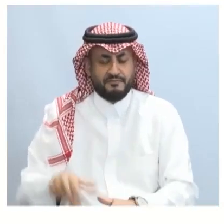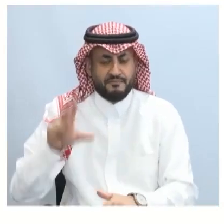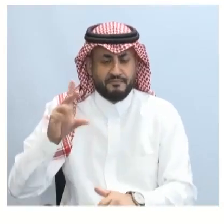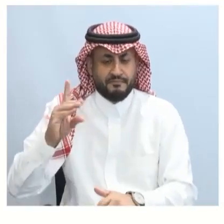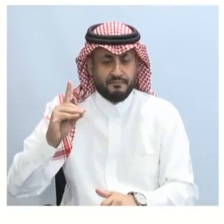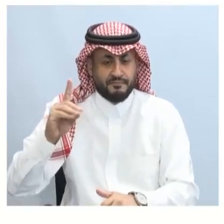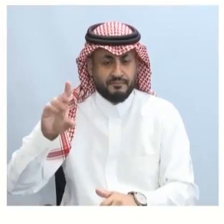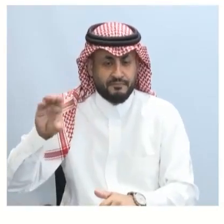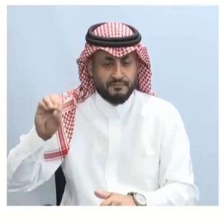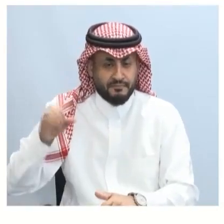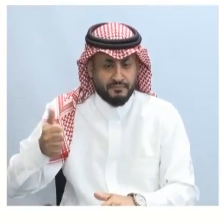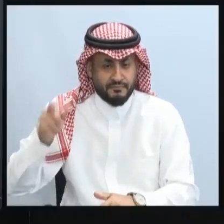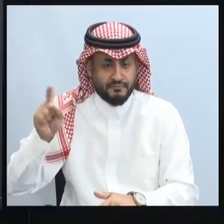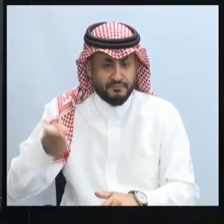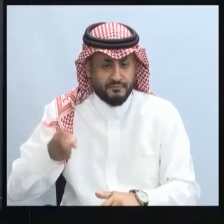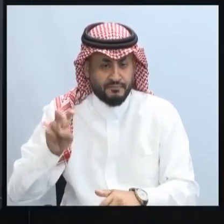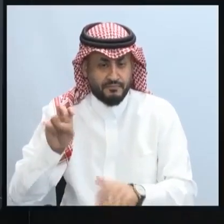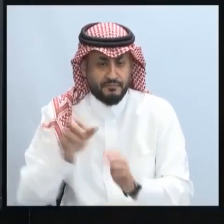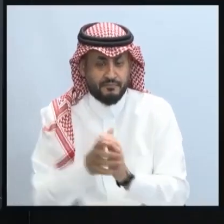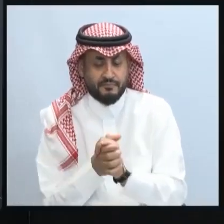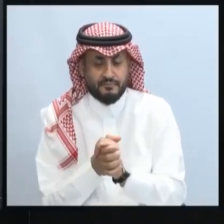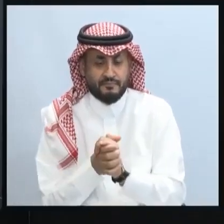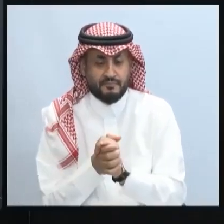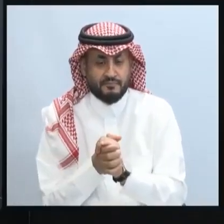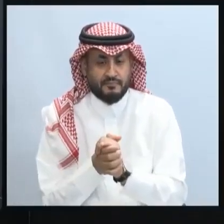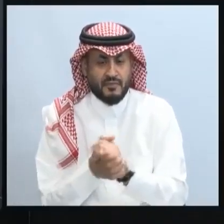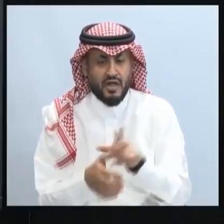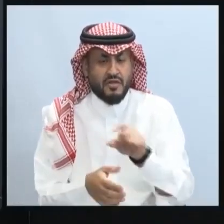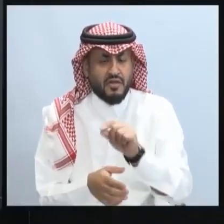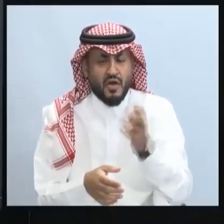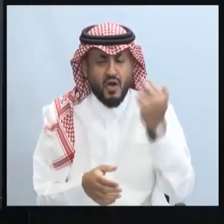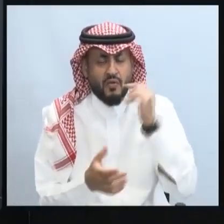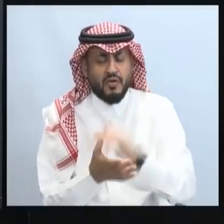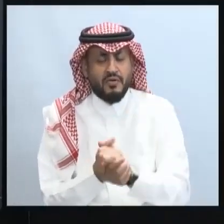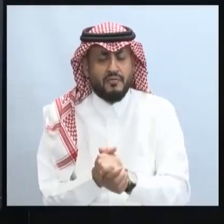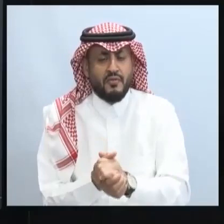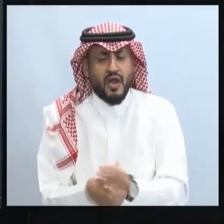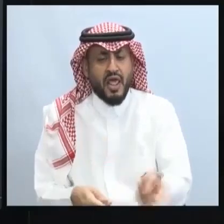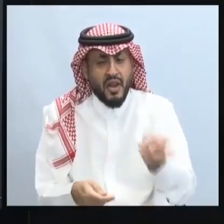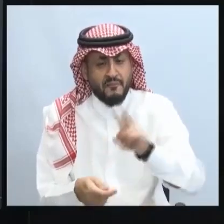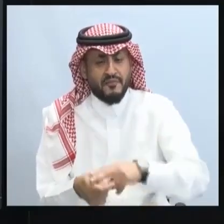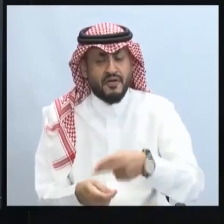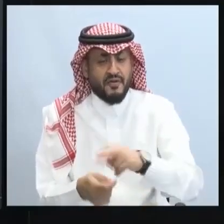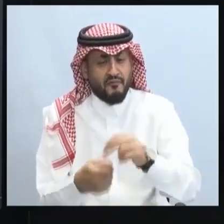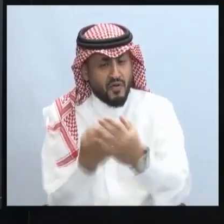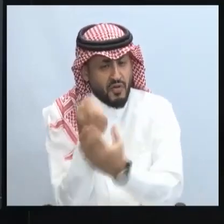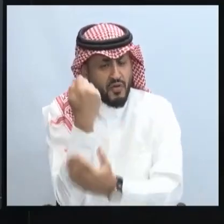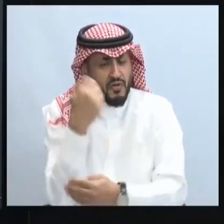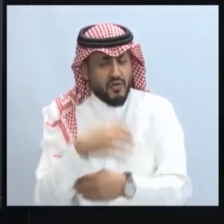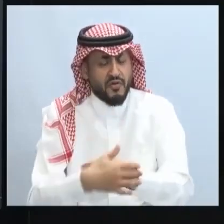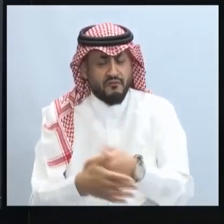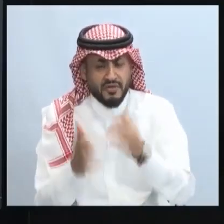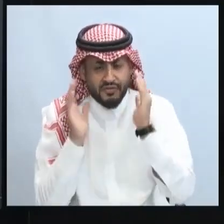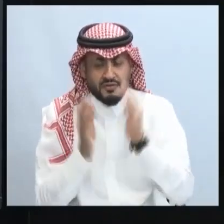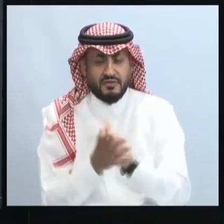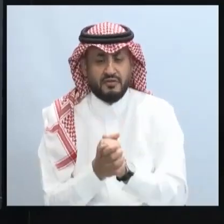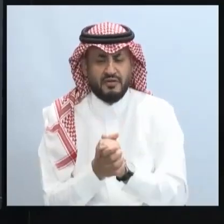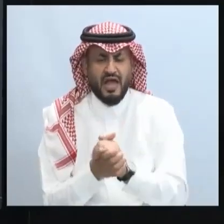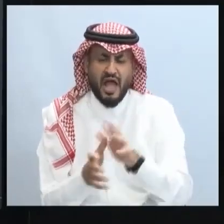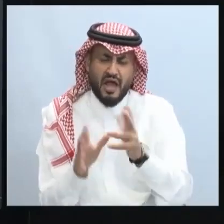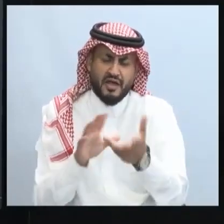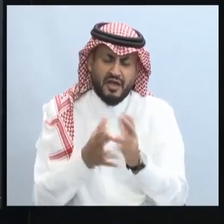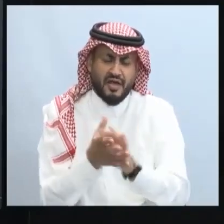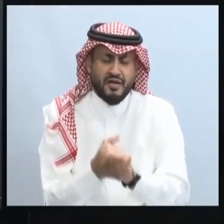كما قلنا لكم بان النبي صلى الله عليه وسلم كان يتوضا لكل صلاه ولو كان على طهاره وفي بعض